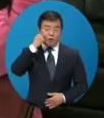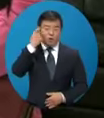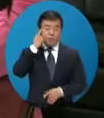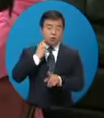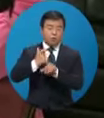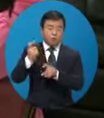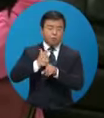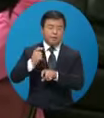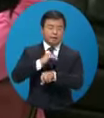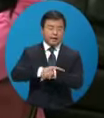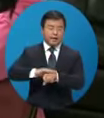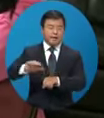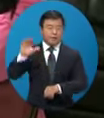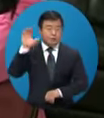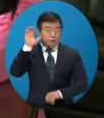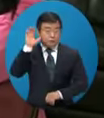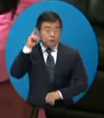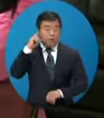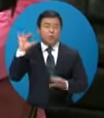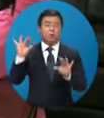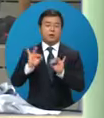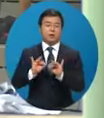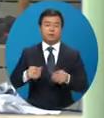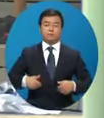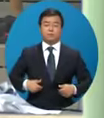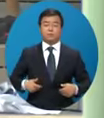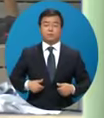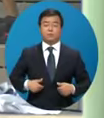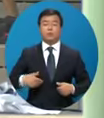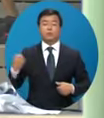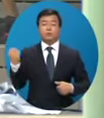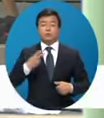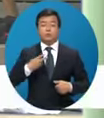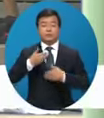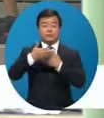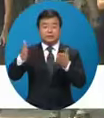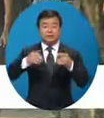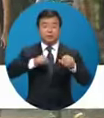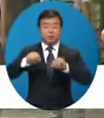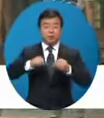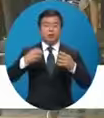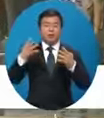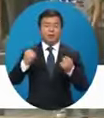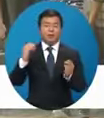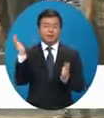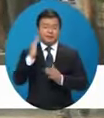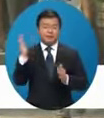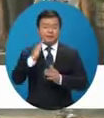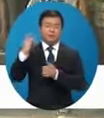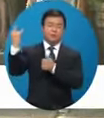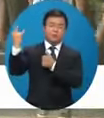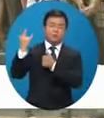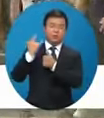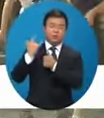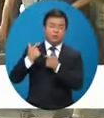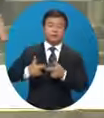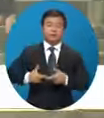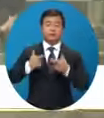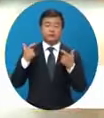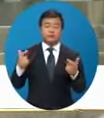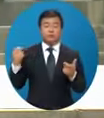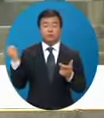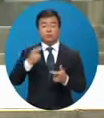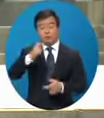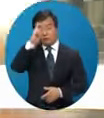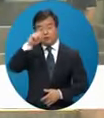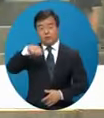깊게 듣고 함께 공감해줘야 합니다. 특히 실내 활동이 많은 학생들은 햇볕을 쬐는 시간을 늘리고 점심시간